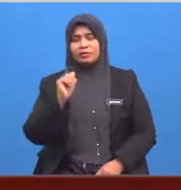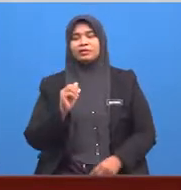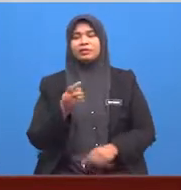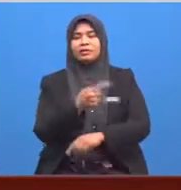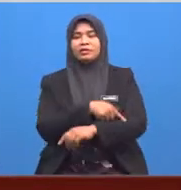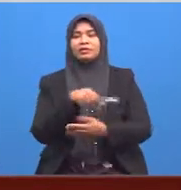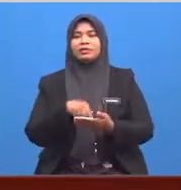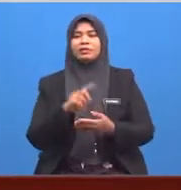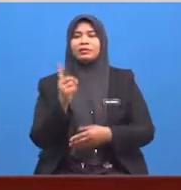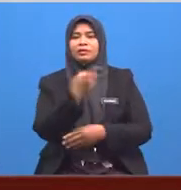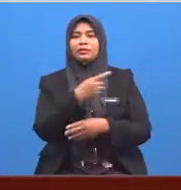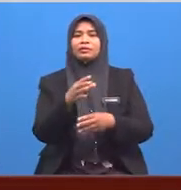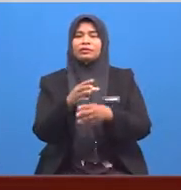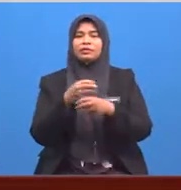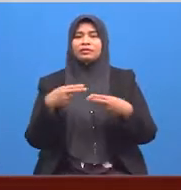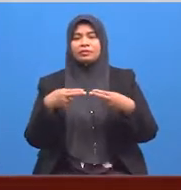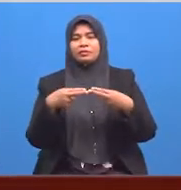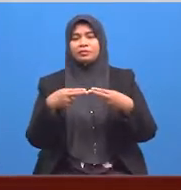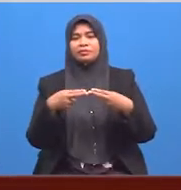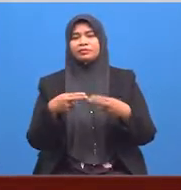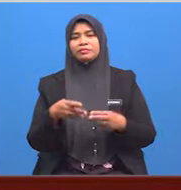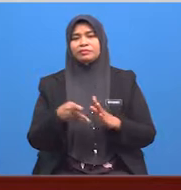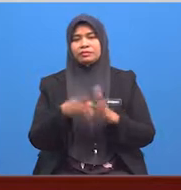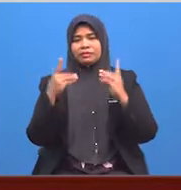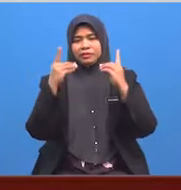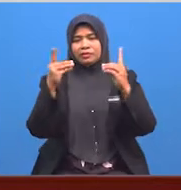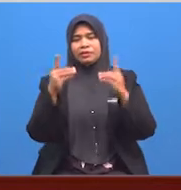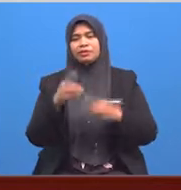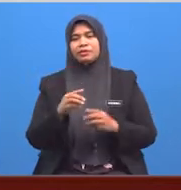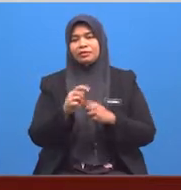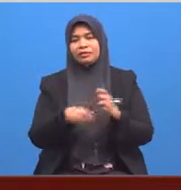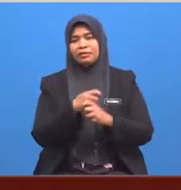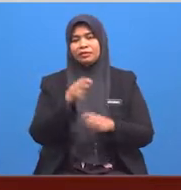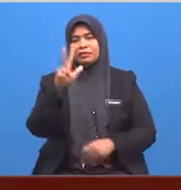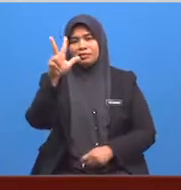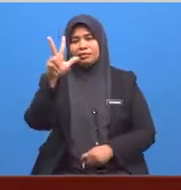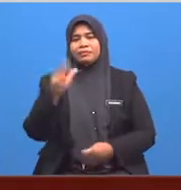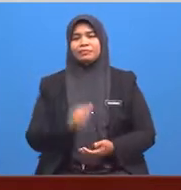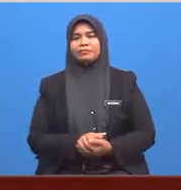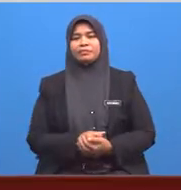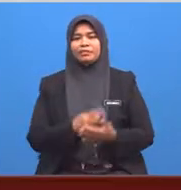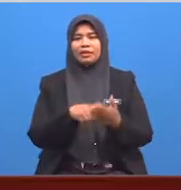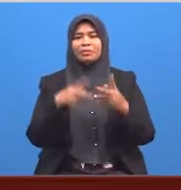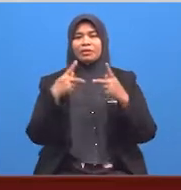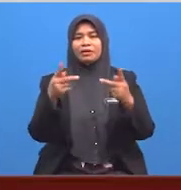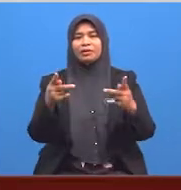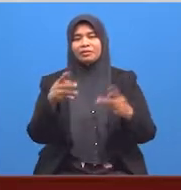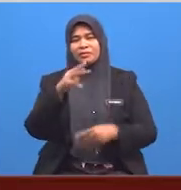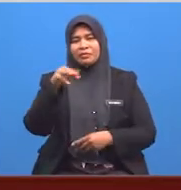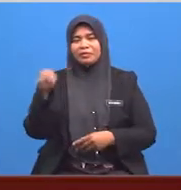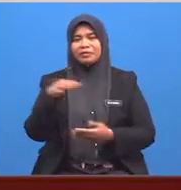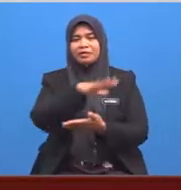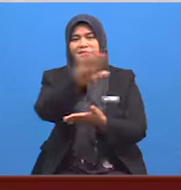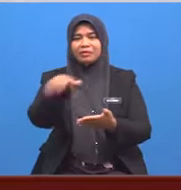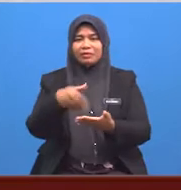menyambung lagi pembelajaran kita dalam subjek pencipta Islam tahun tiga apa kabar mulai Ustadzah pada hari ini